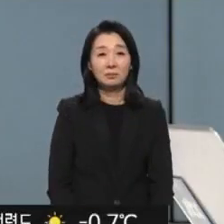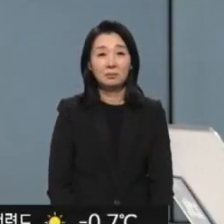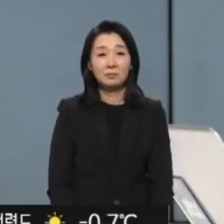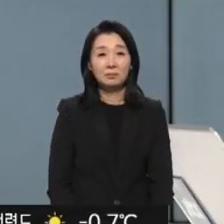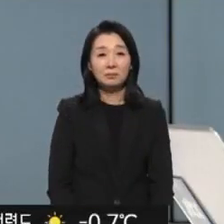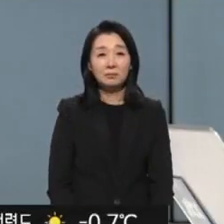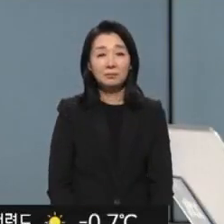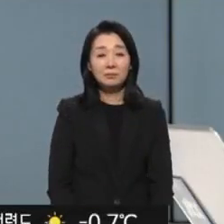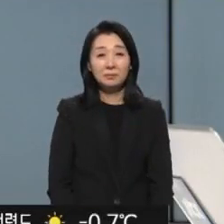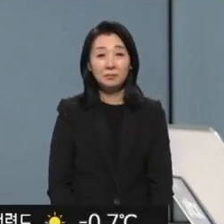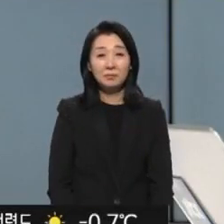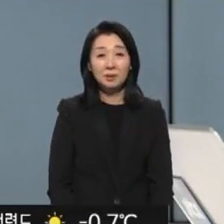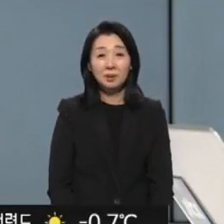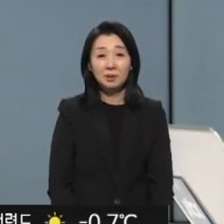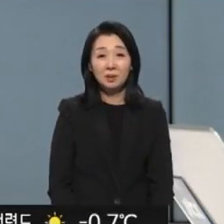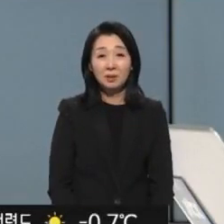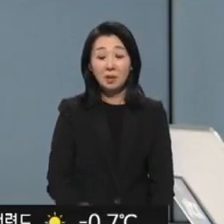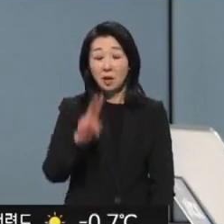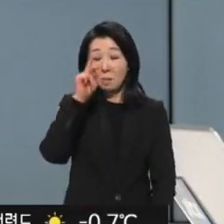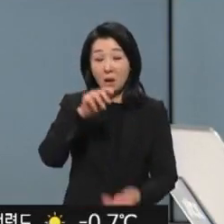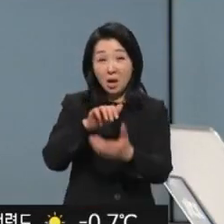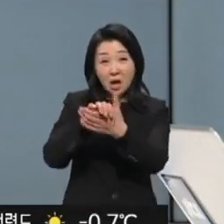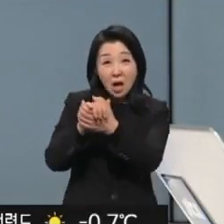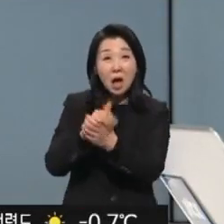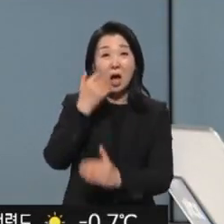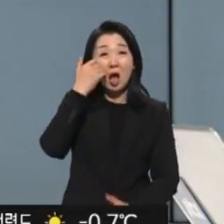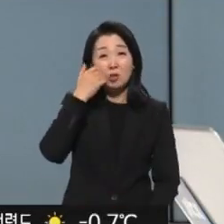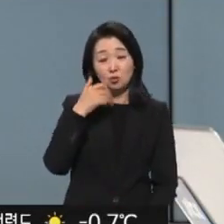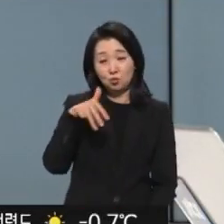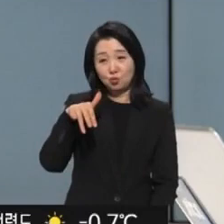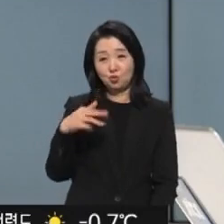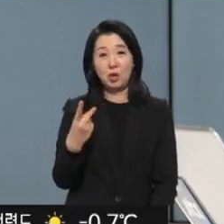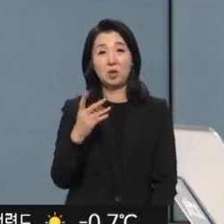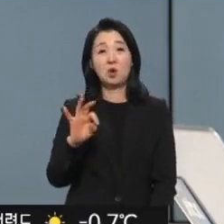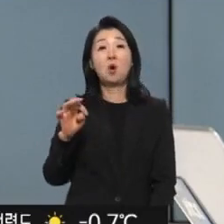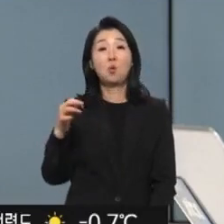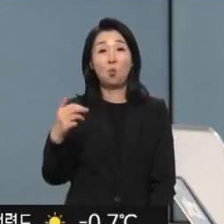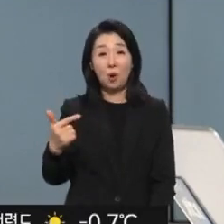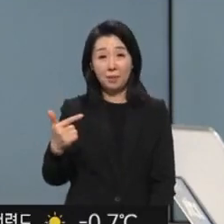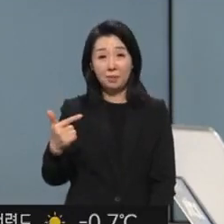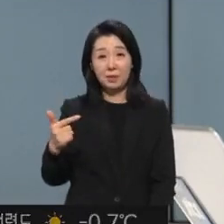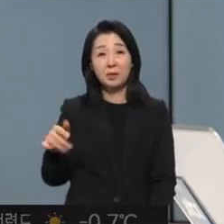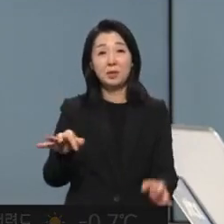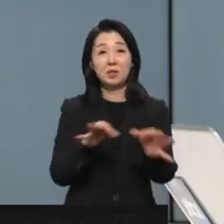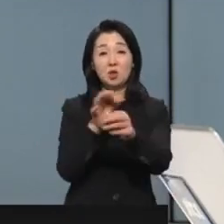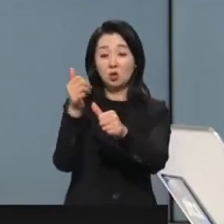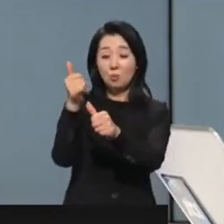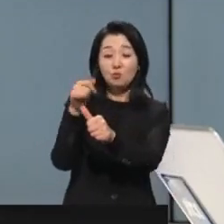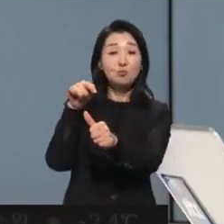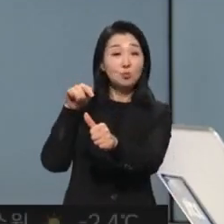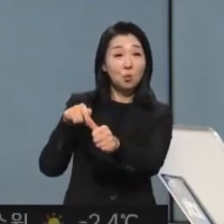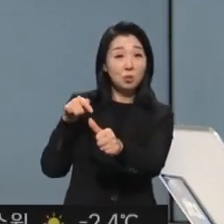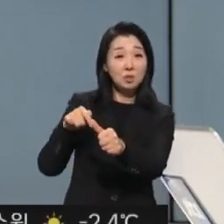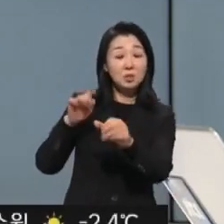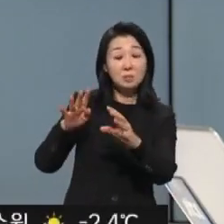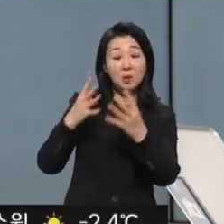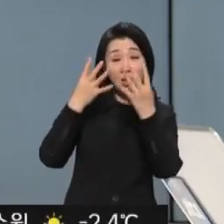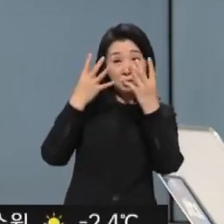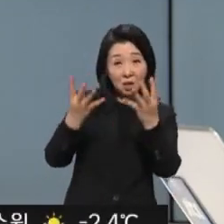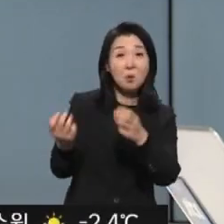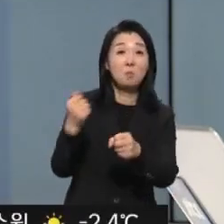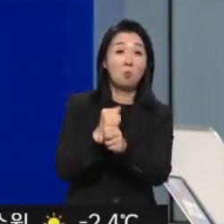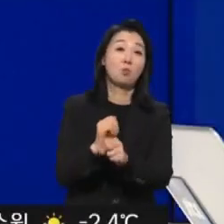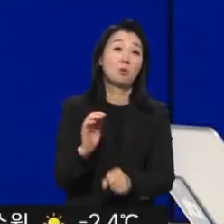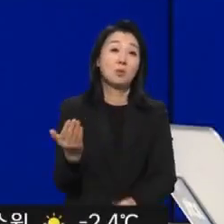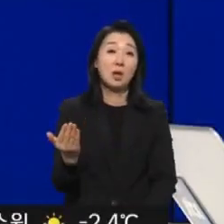거론이 됐습니다만 친박계 핵심으로 통했던 최경환 전 장관이 총리죠. 경제부총리가 부총리가 이번에 이제 사면 복권이